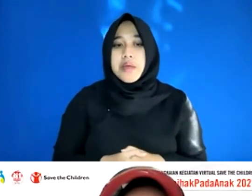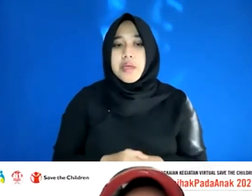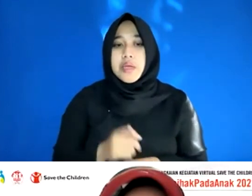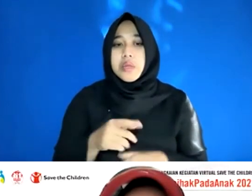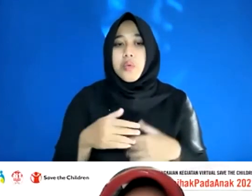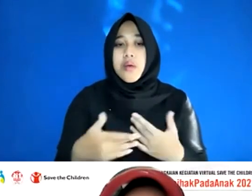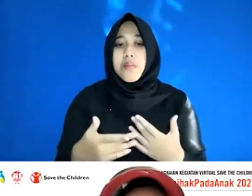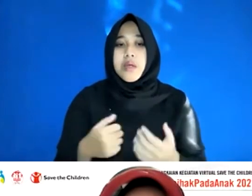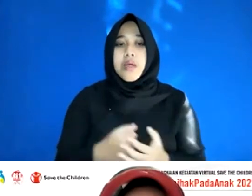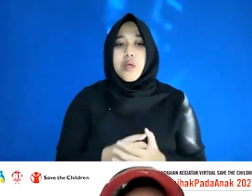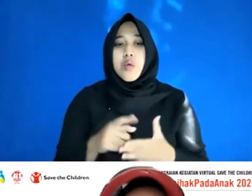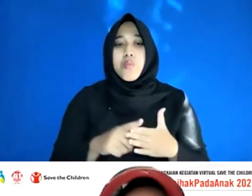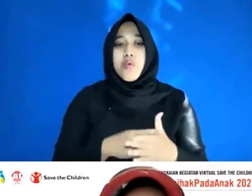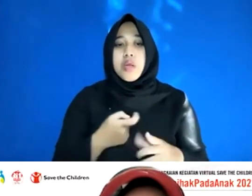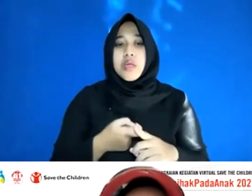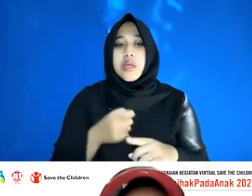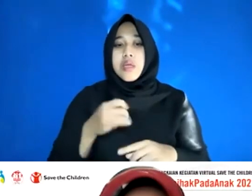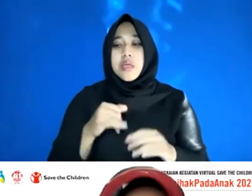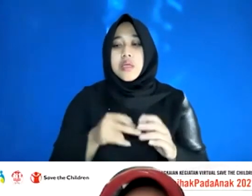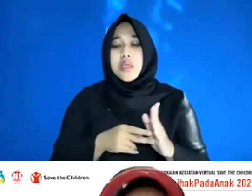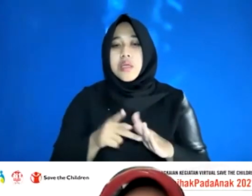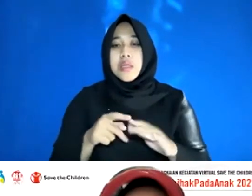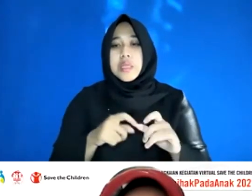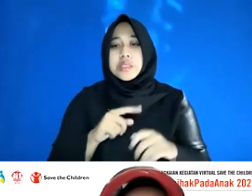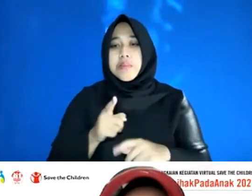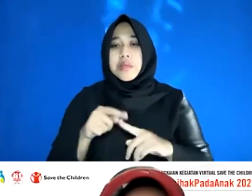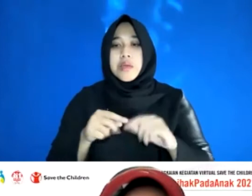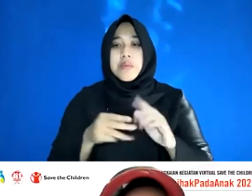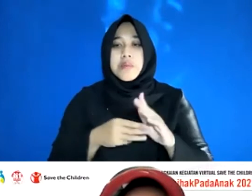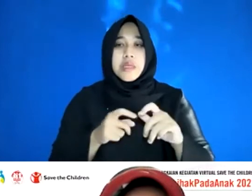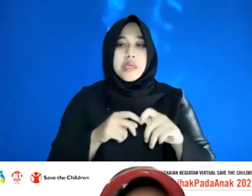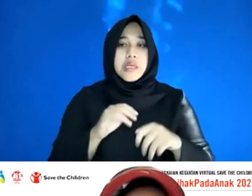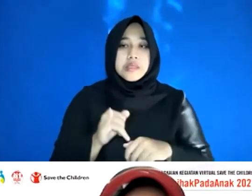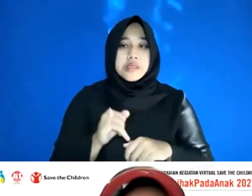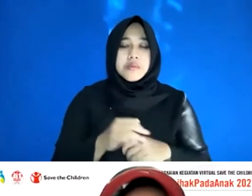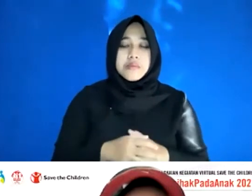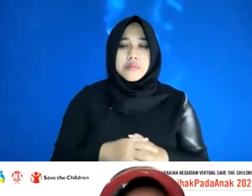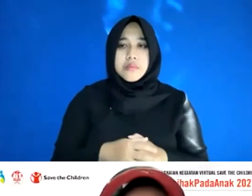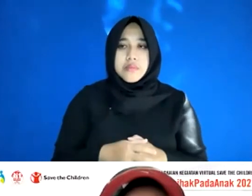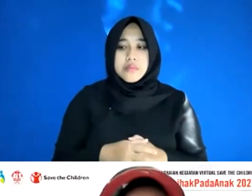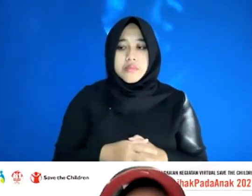itu mulai dari intake sampai terminasi kita dampingi semua. Bahkan